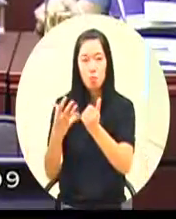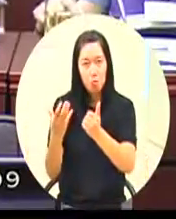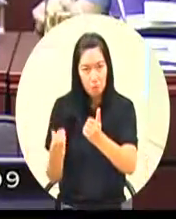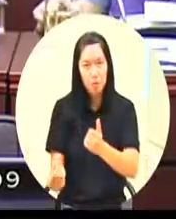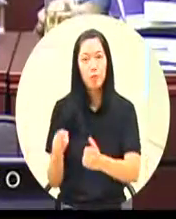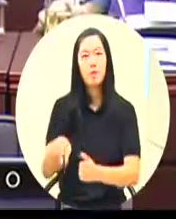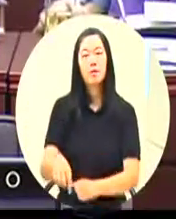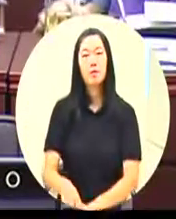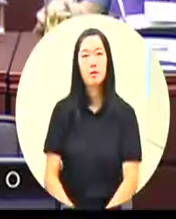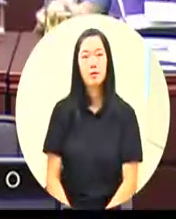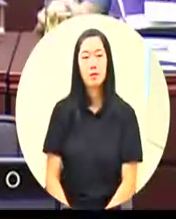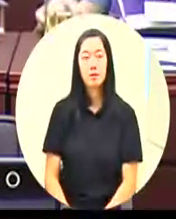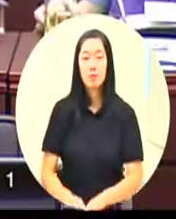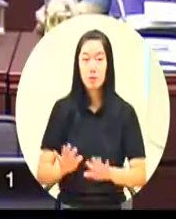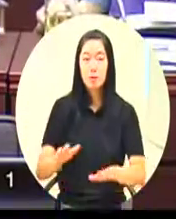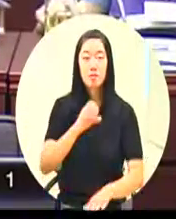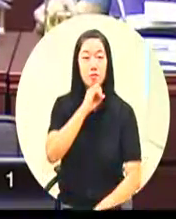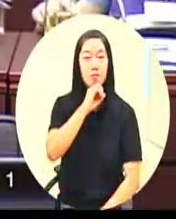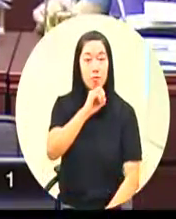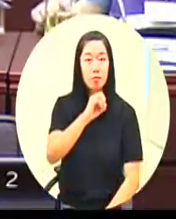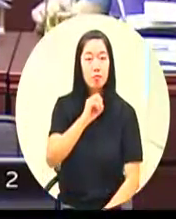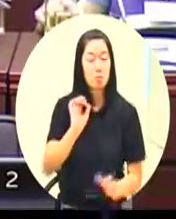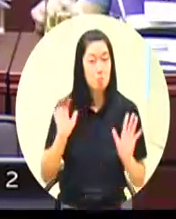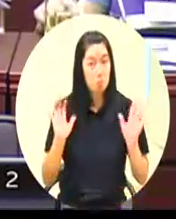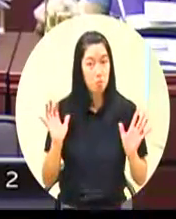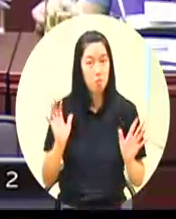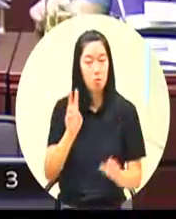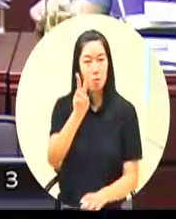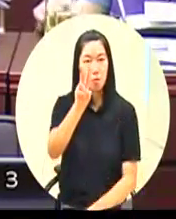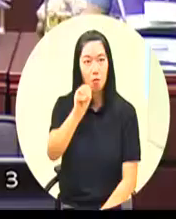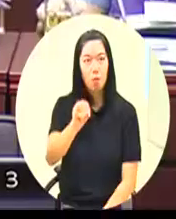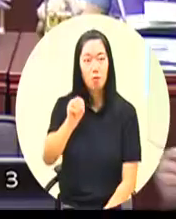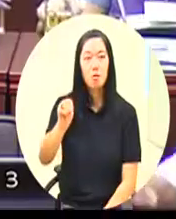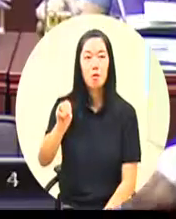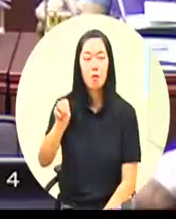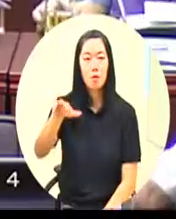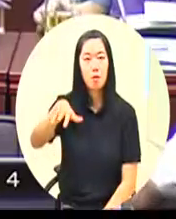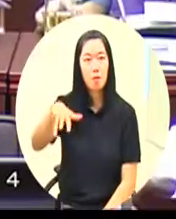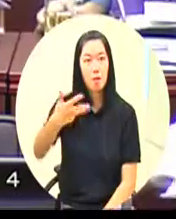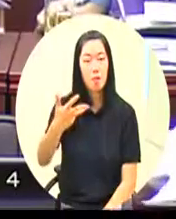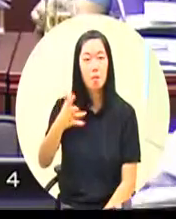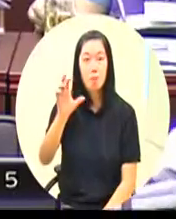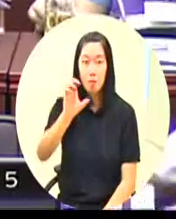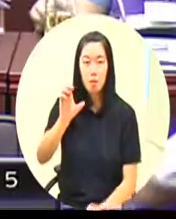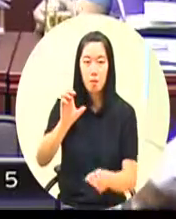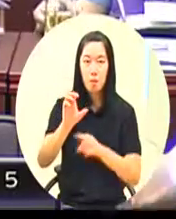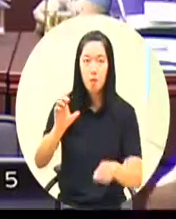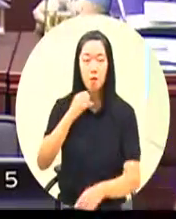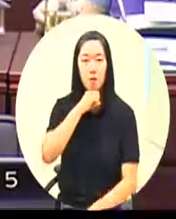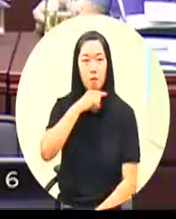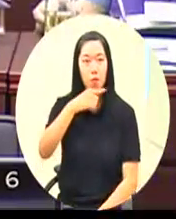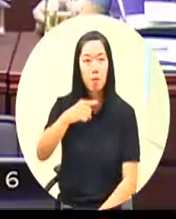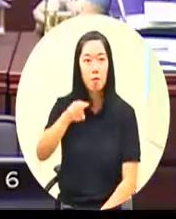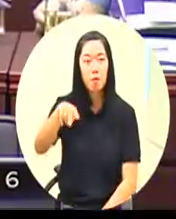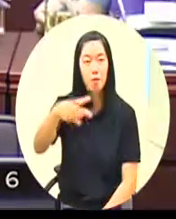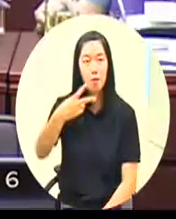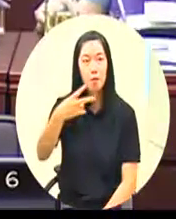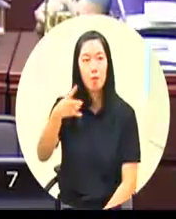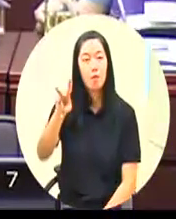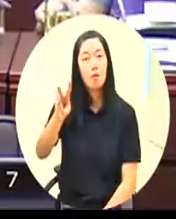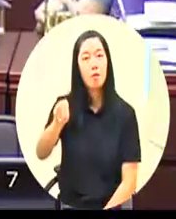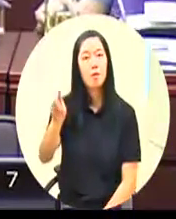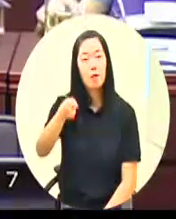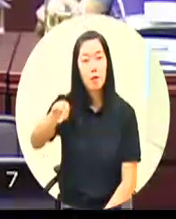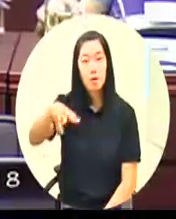员报告一下，现在零岁左右的儿童是20895人，一岁是22841人，所以到了